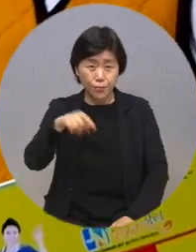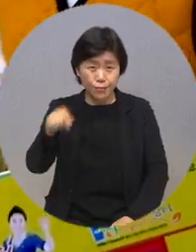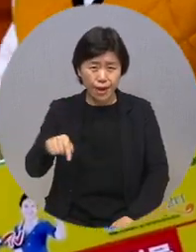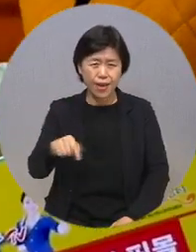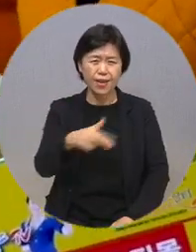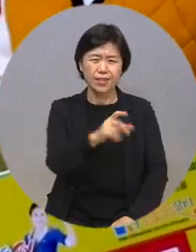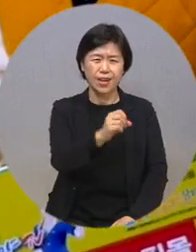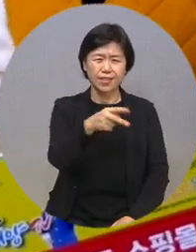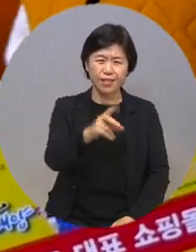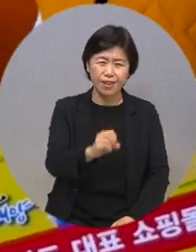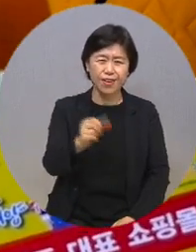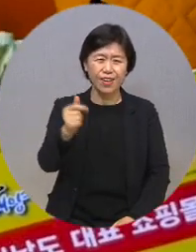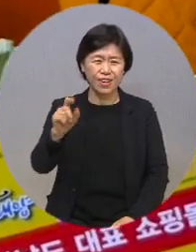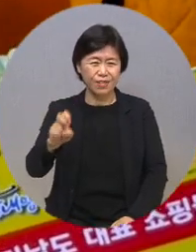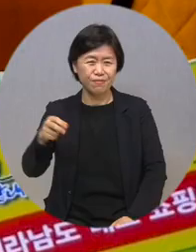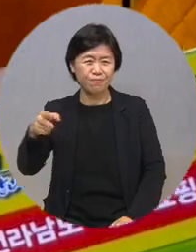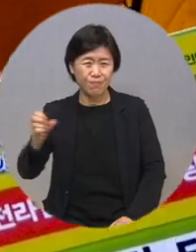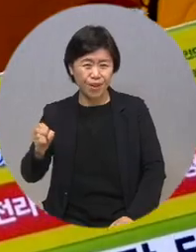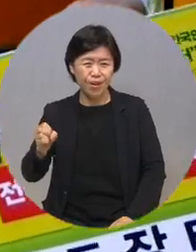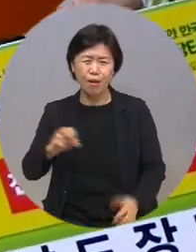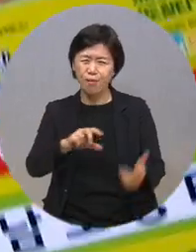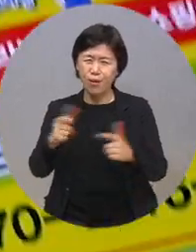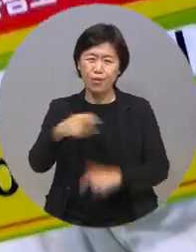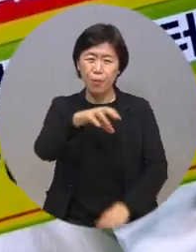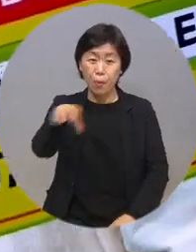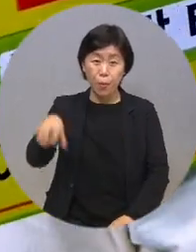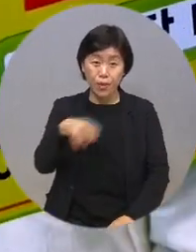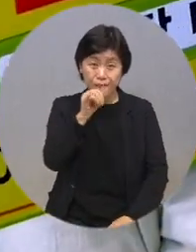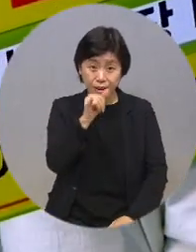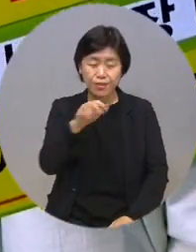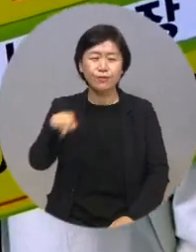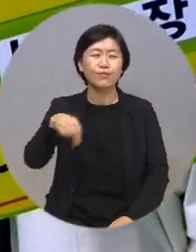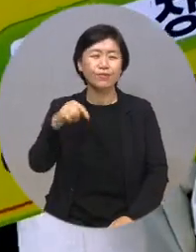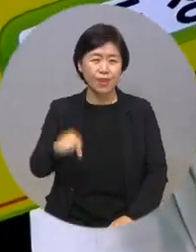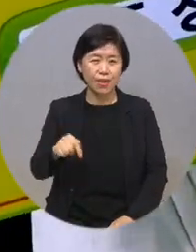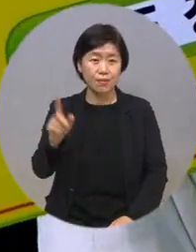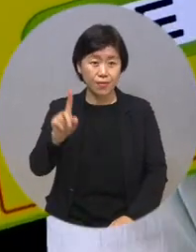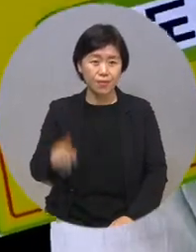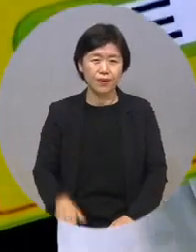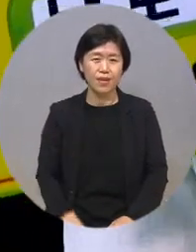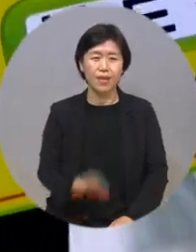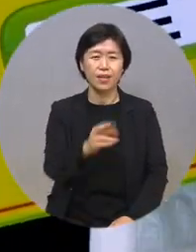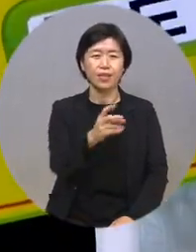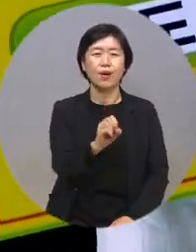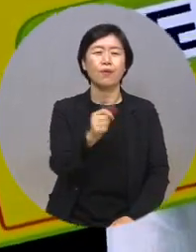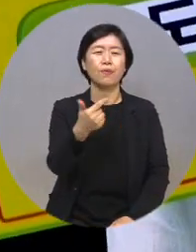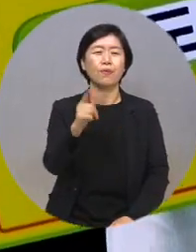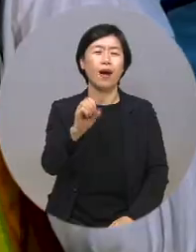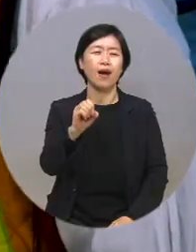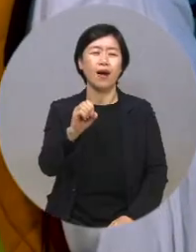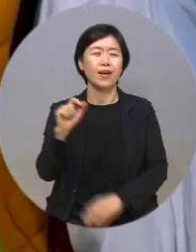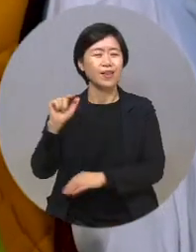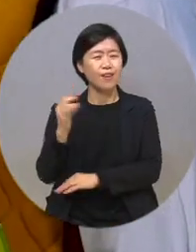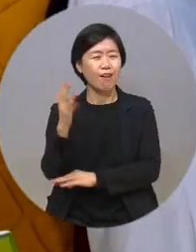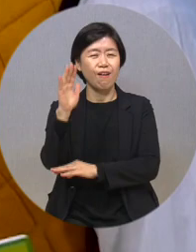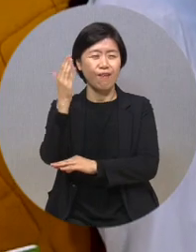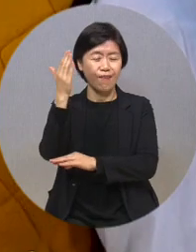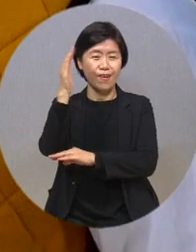함평, 신안, 영암, 화순, 강진, 장흥, 보성, 고흥, 여수, 광양 그 중에서 영광 영광